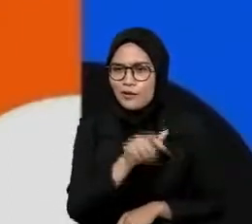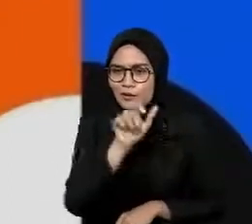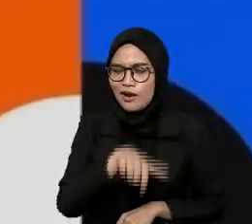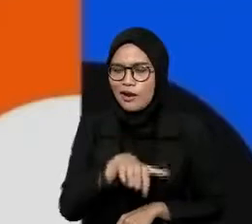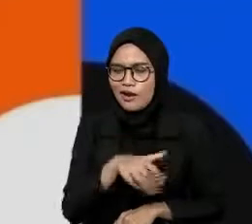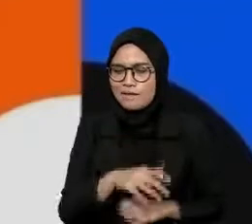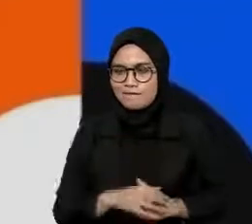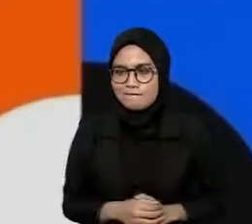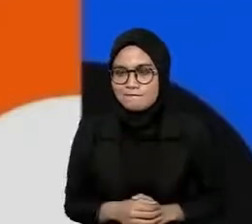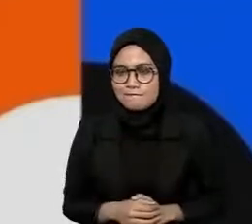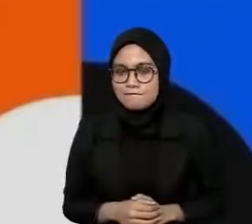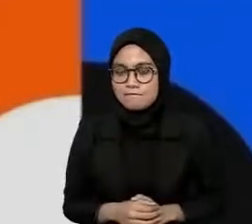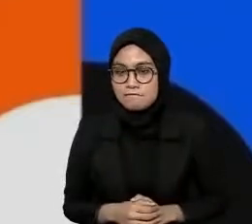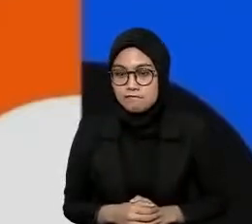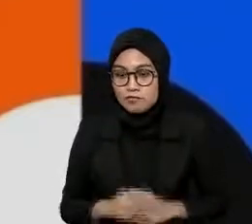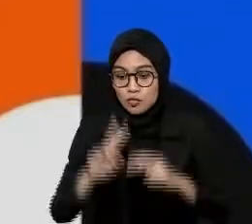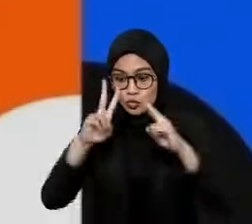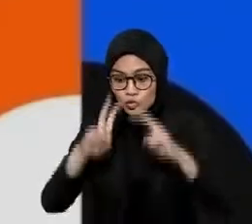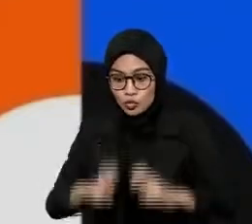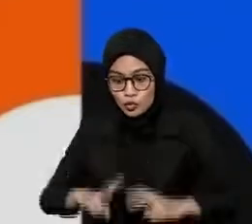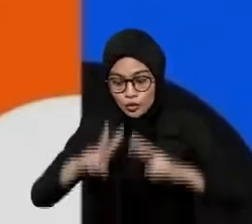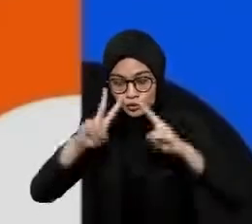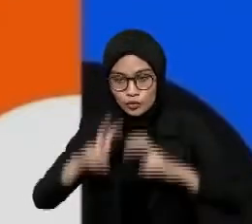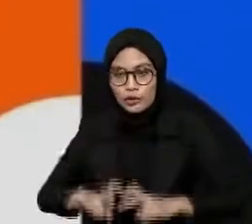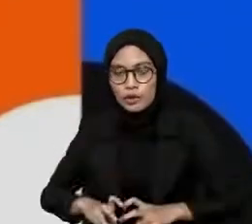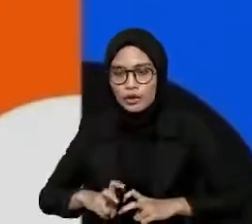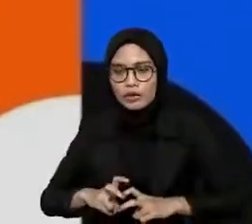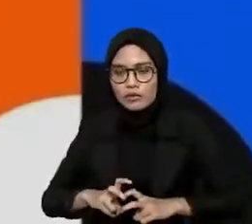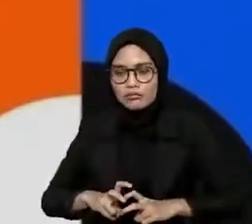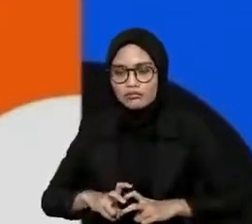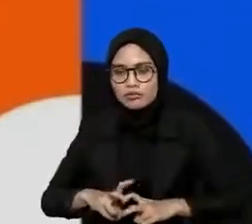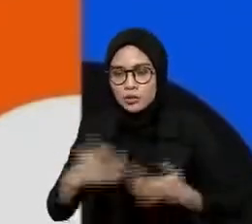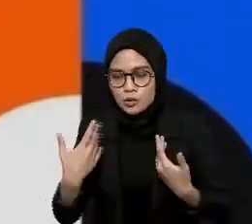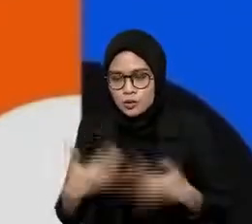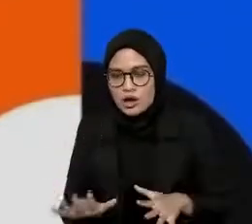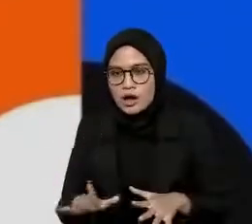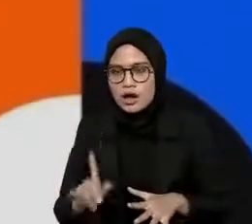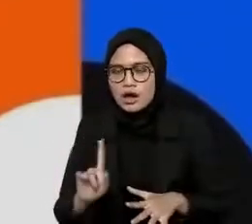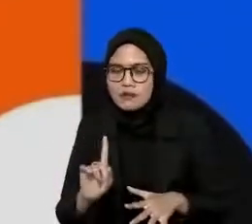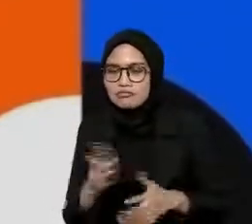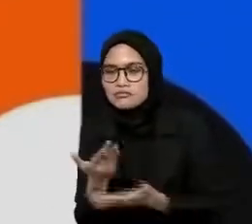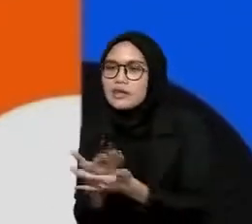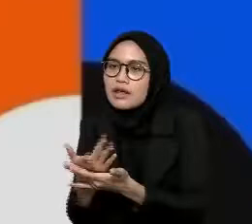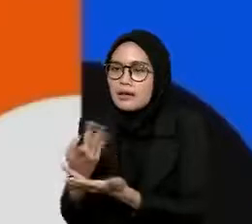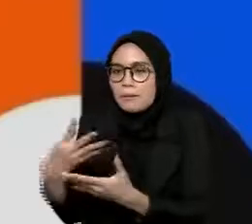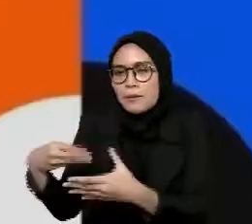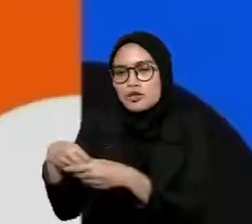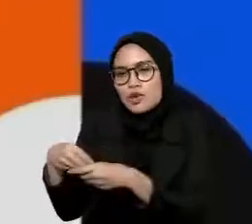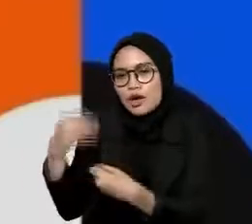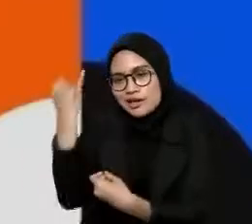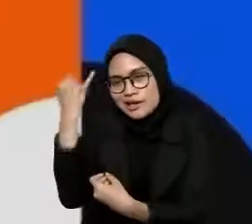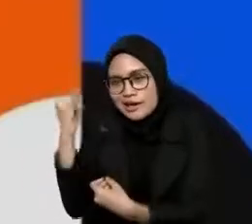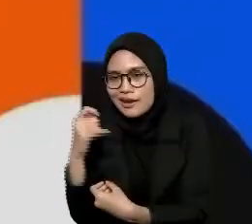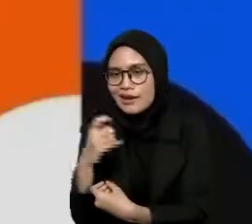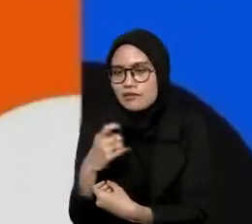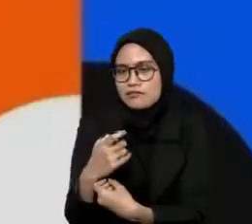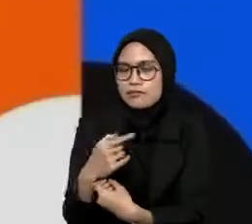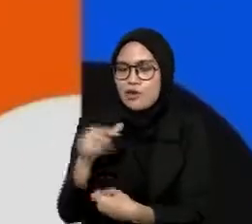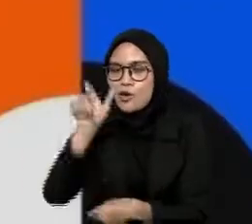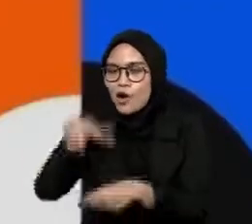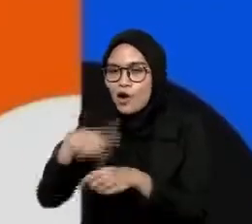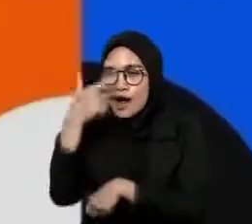Selain melakukan survei ini, di Kementerian Perhubungan juga telah meminta masukan dari berbagai pihak, termasuk pengamat